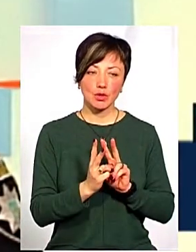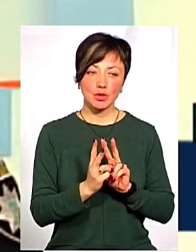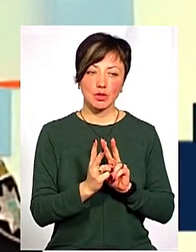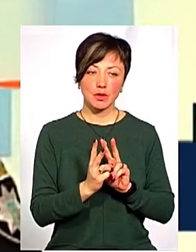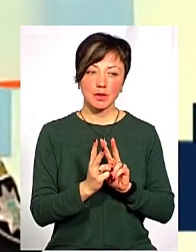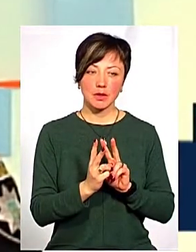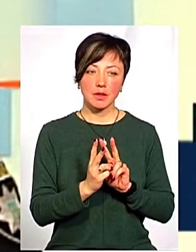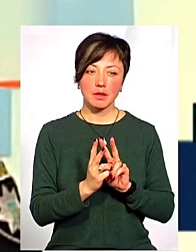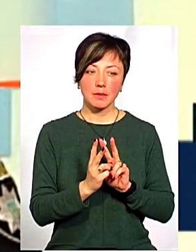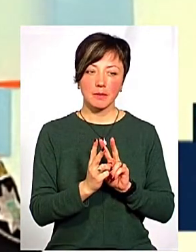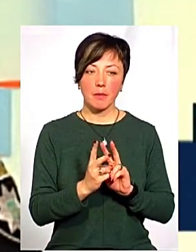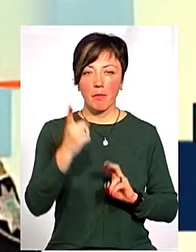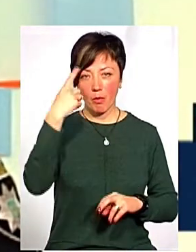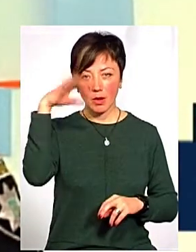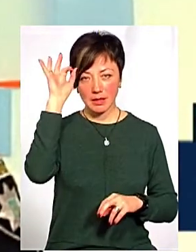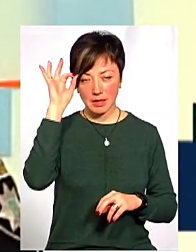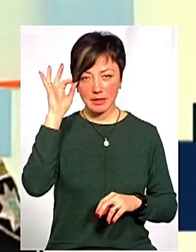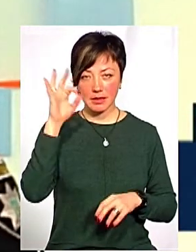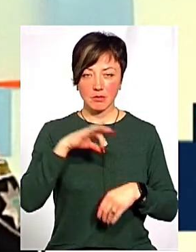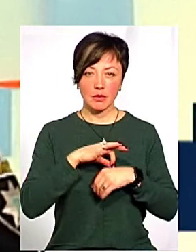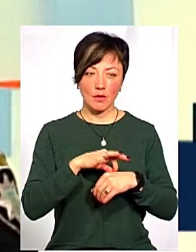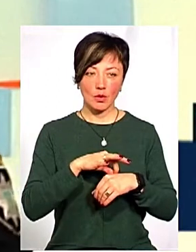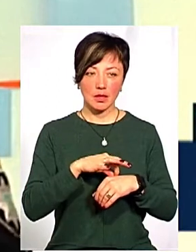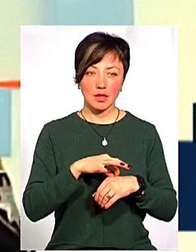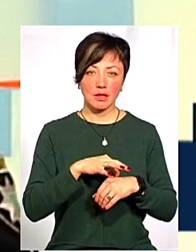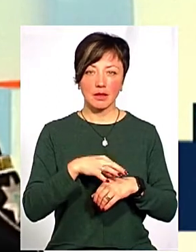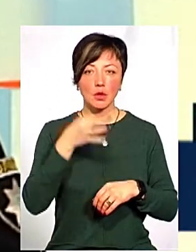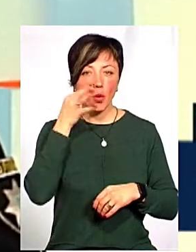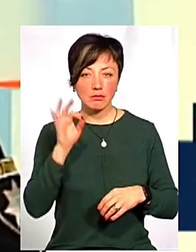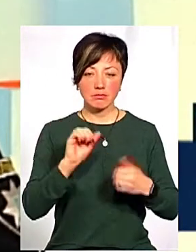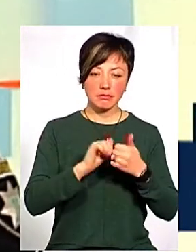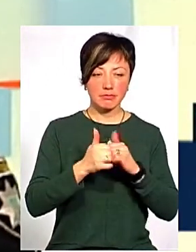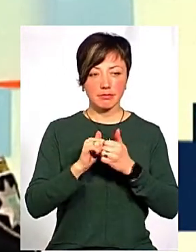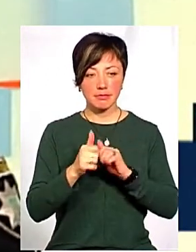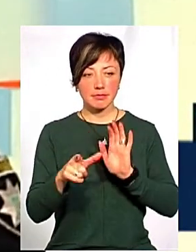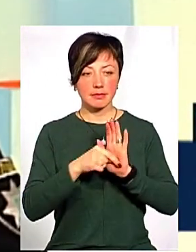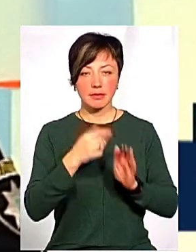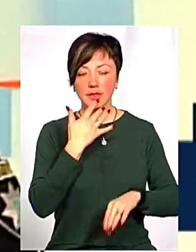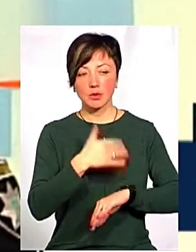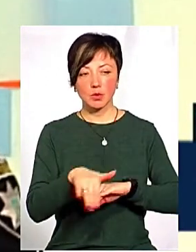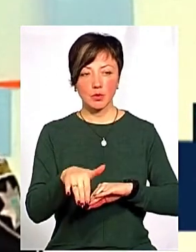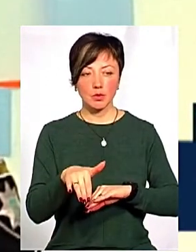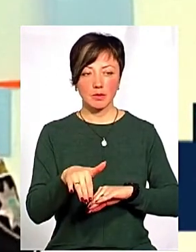ми, поліцейські, проводили обмін знаннями з закордонними